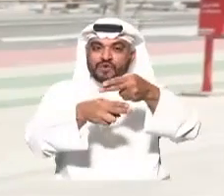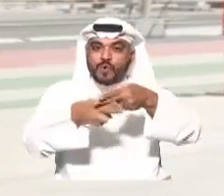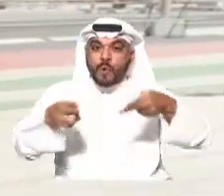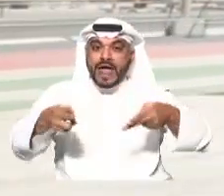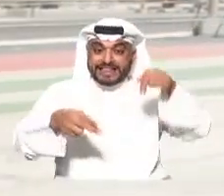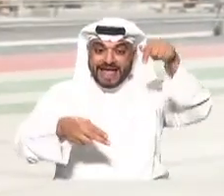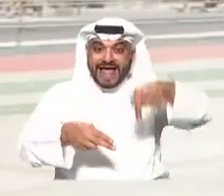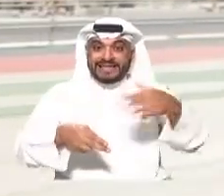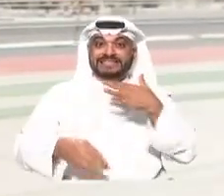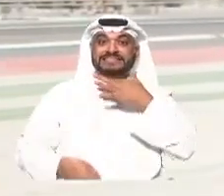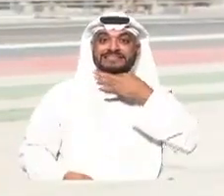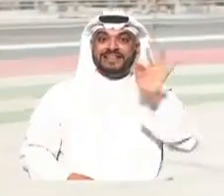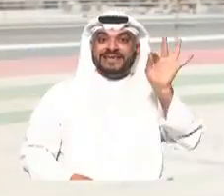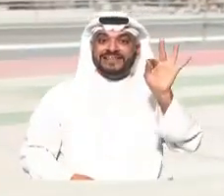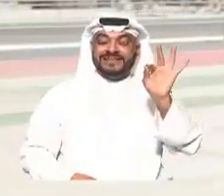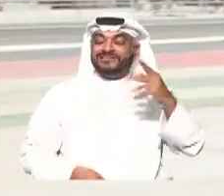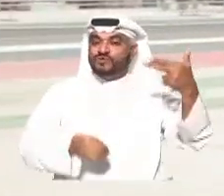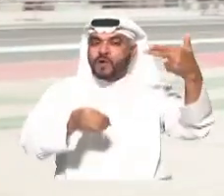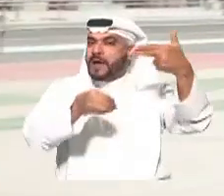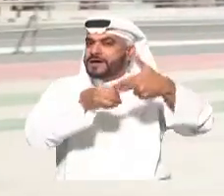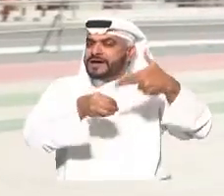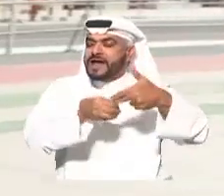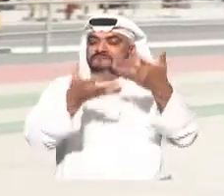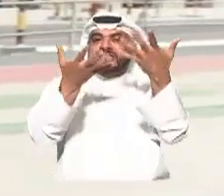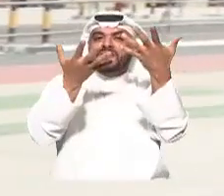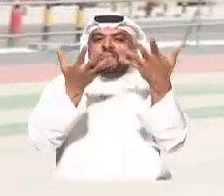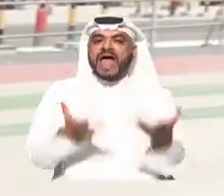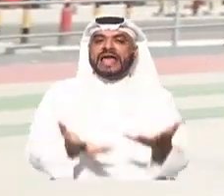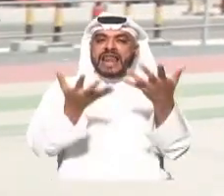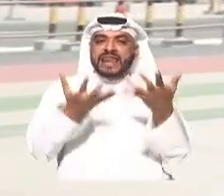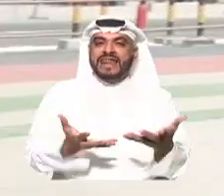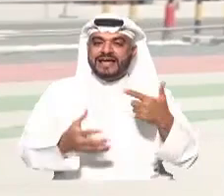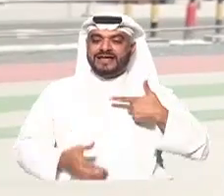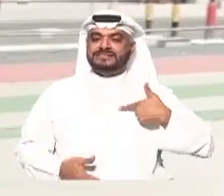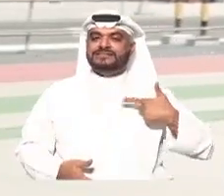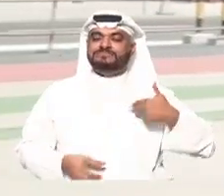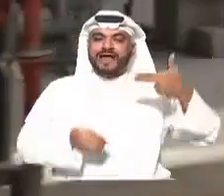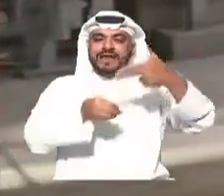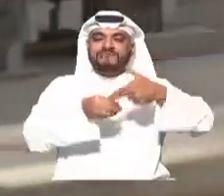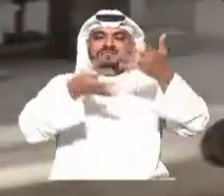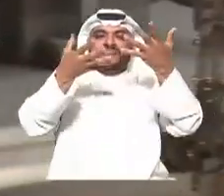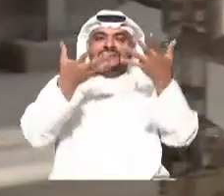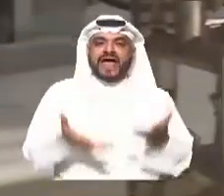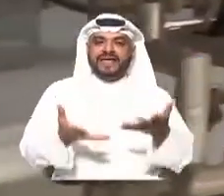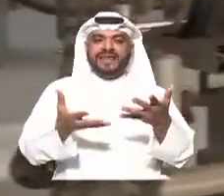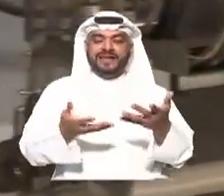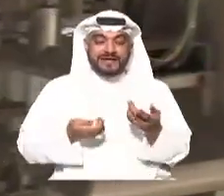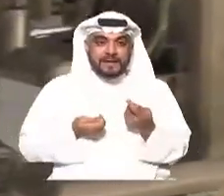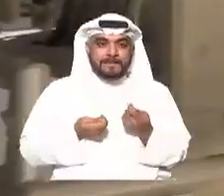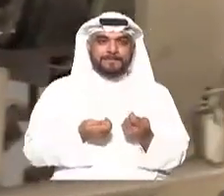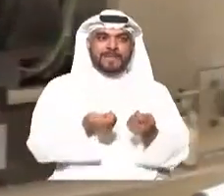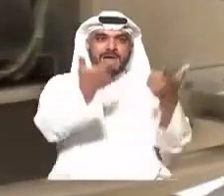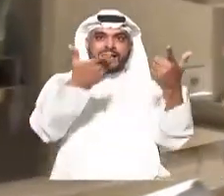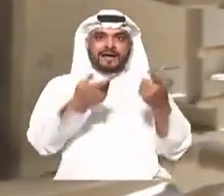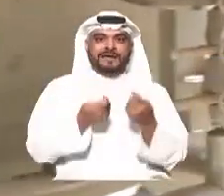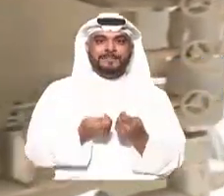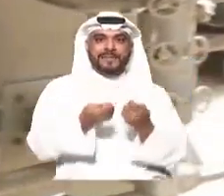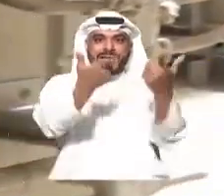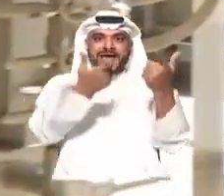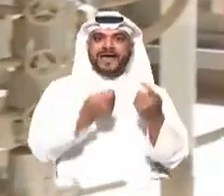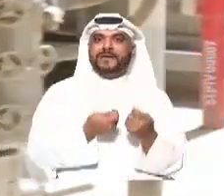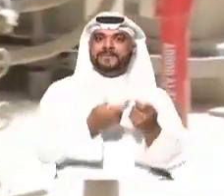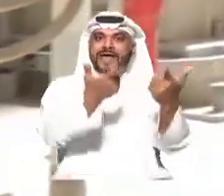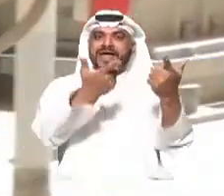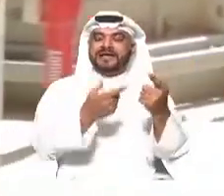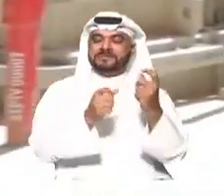الذي يمثل مستقبل الصناعة النفطية ليس في الكويت فحسب، بل في كل دول العالم المنتجة